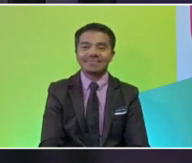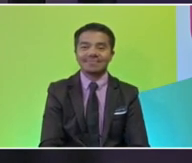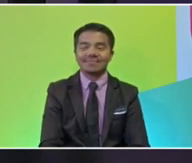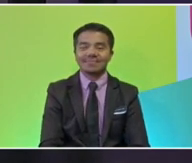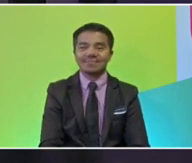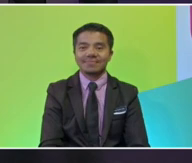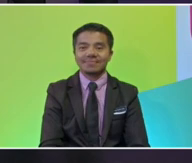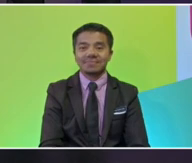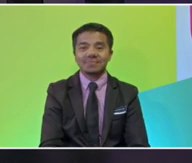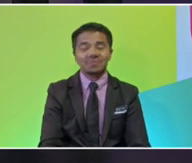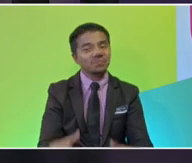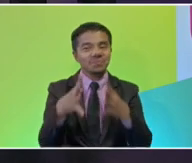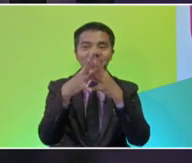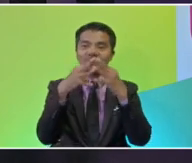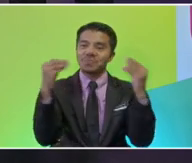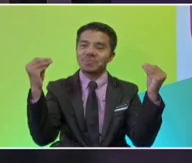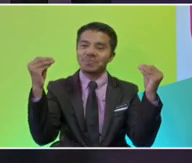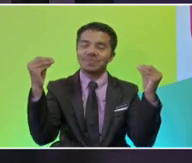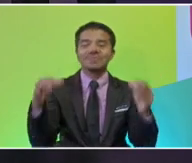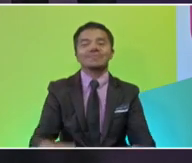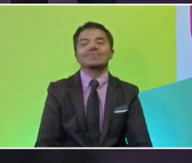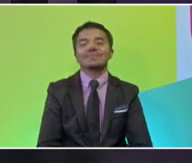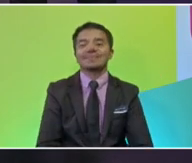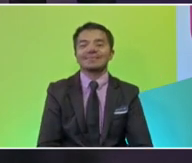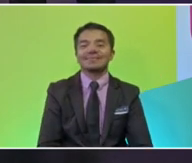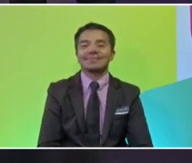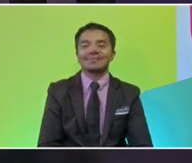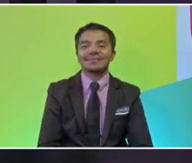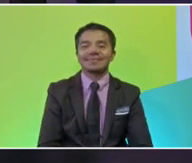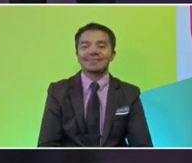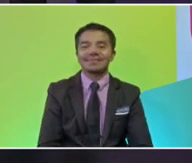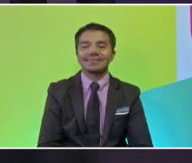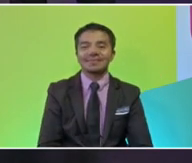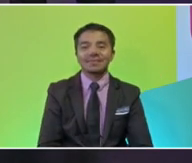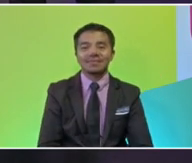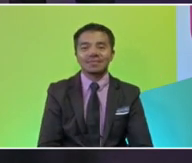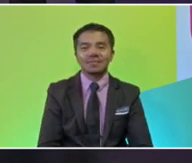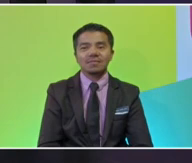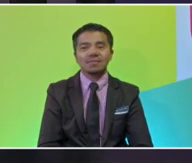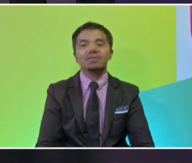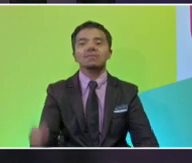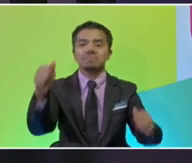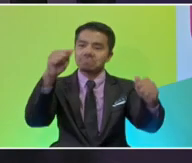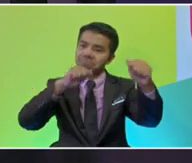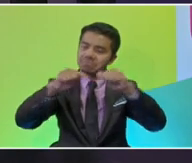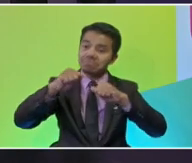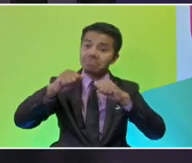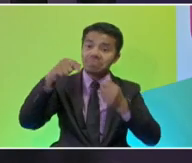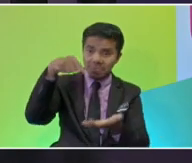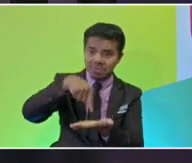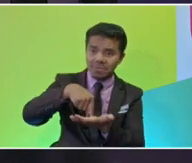selesai Cikgu saya sudah dapat lagi satu ganjaran ayo tiba-tiba sekolah ataupun burung-bumbu